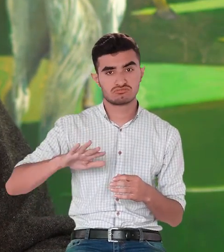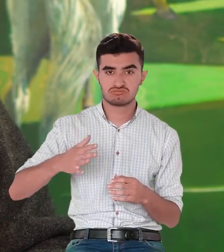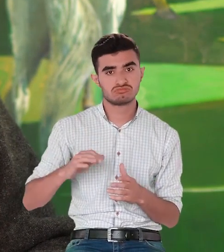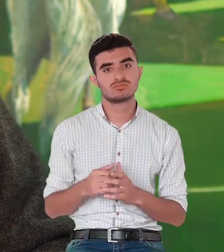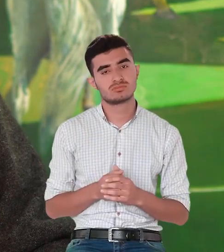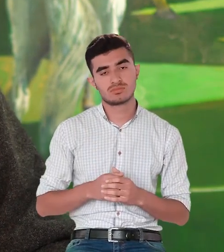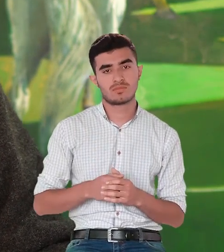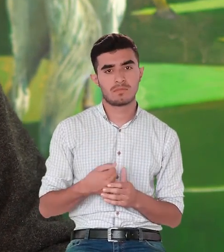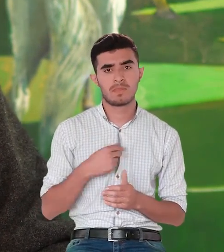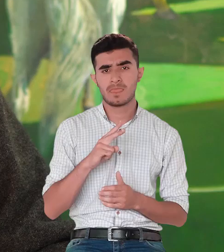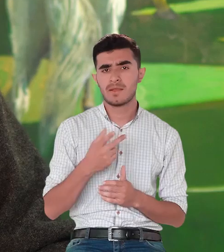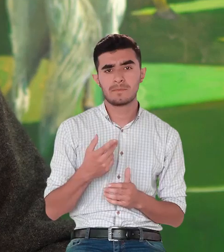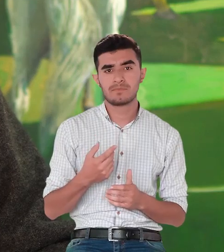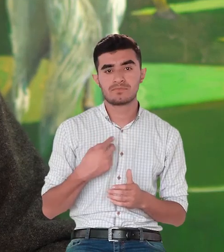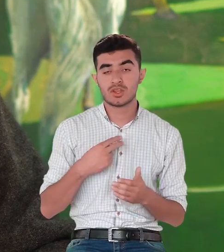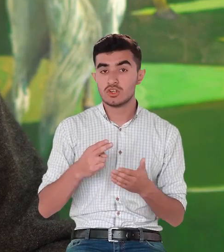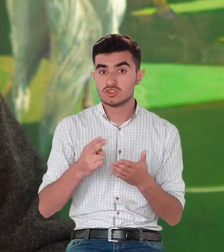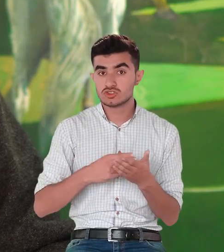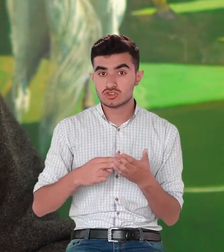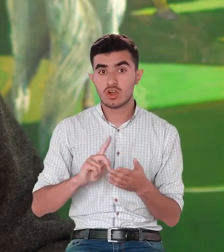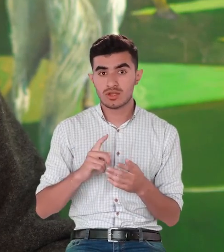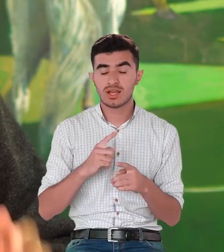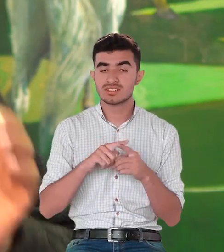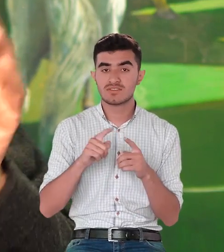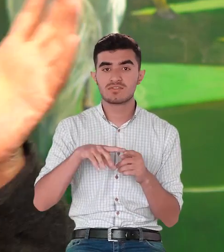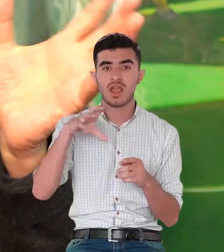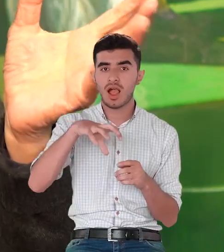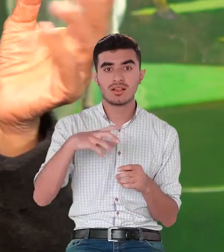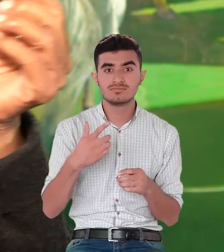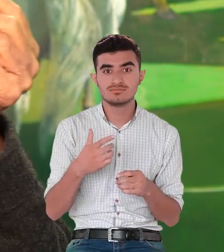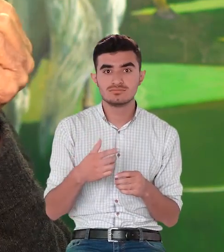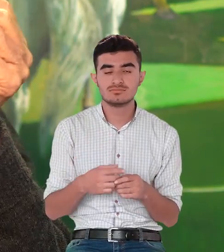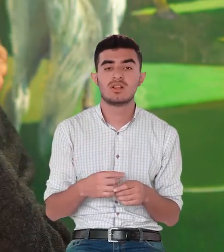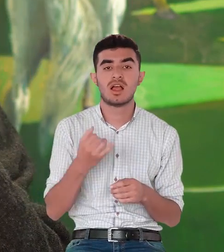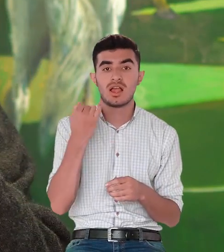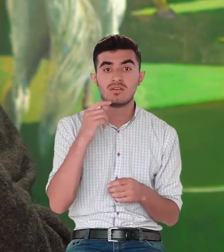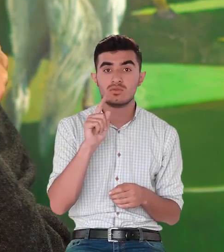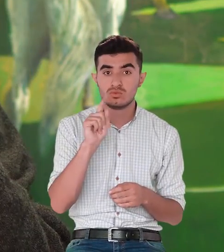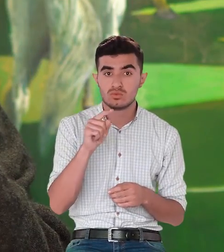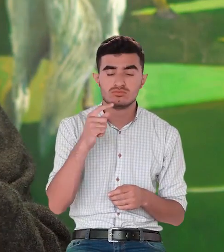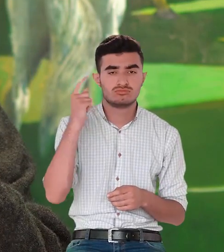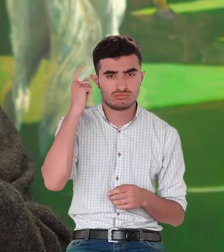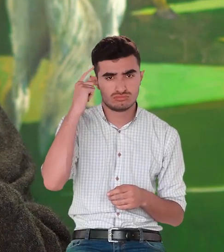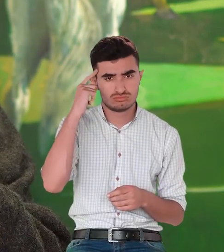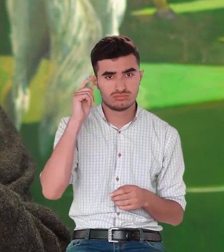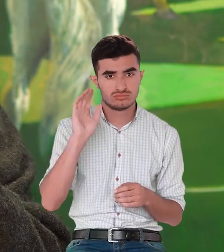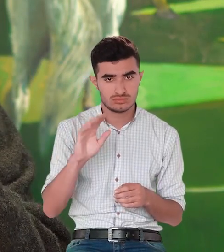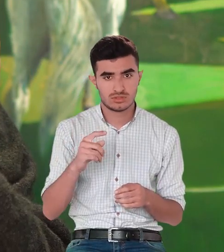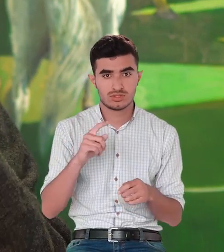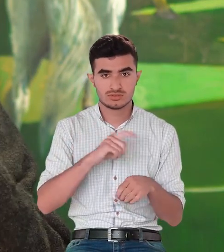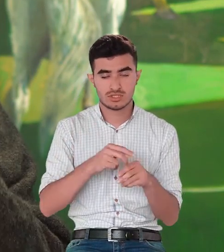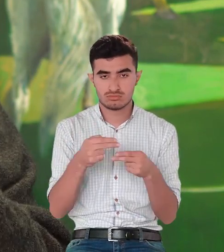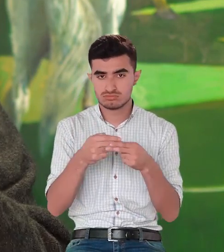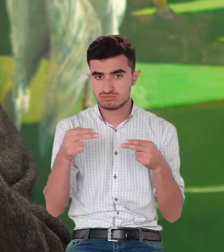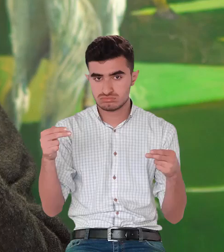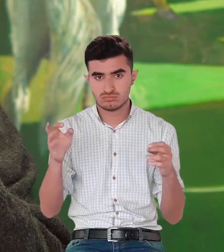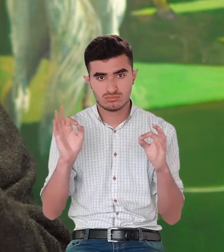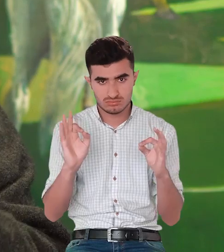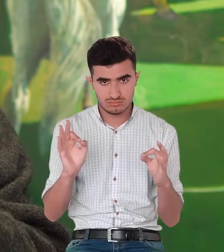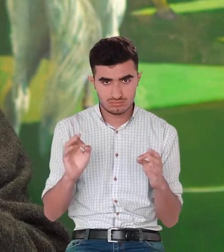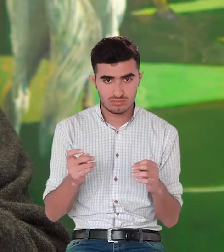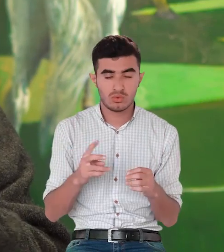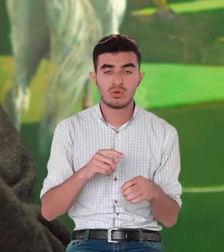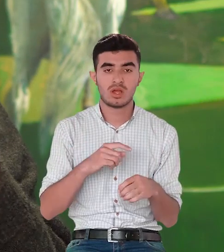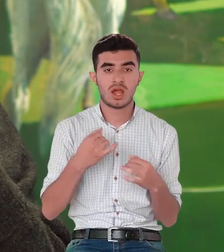تو مطلب یہ ہے کہ ڈرائنگ ایک ایسی چیز ہے جس کی جو اگر اس کو صحیح ڈسٹینس اس کا ہو تو وہ ڈیڈ